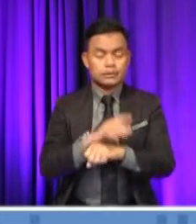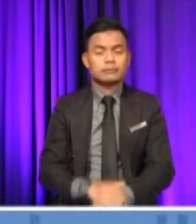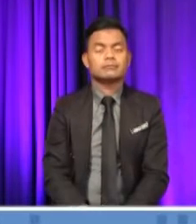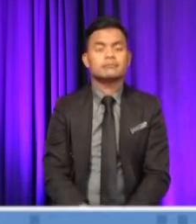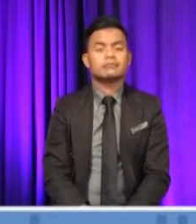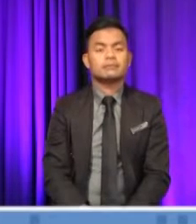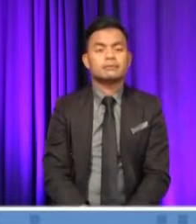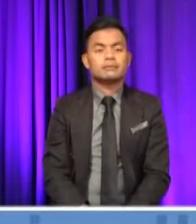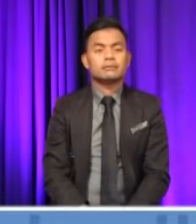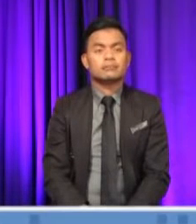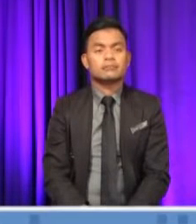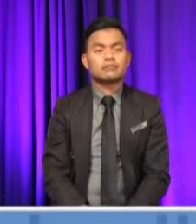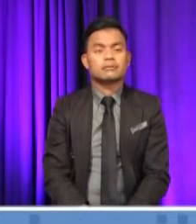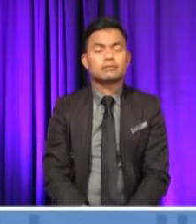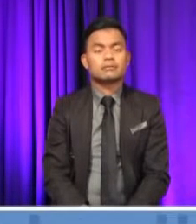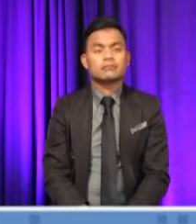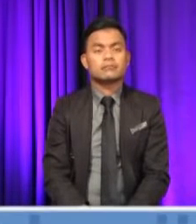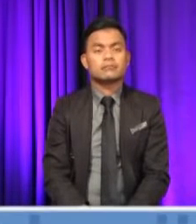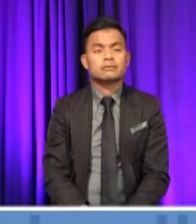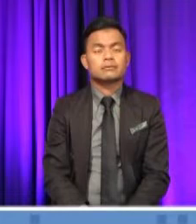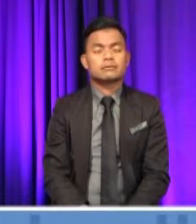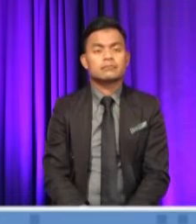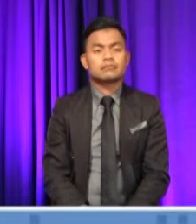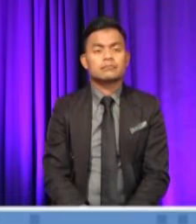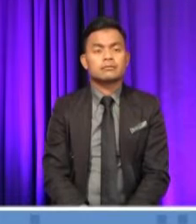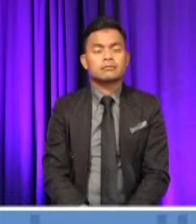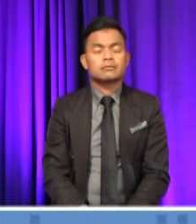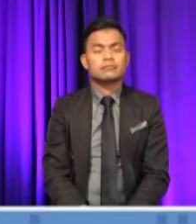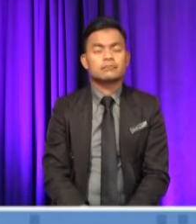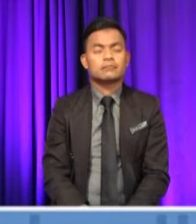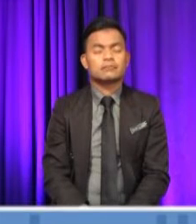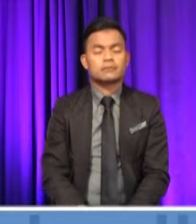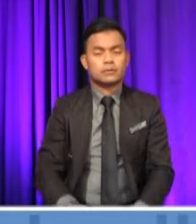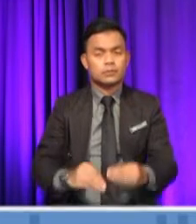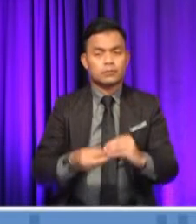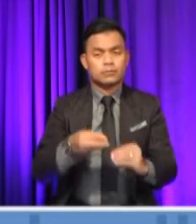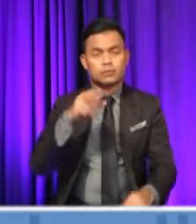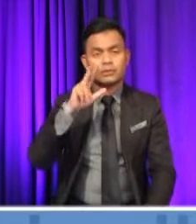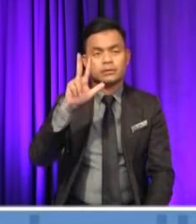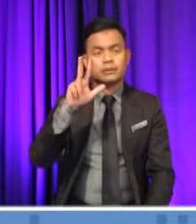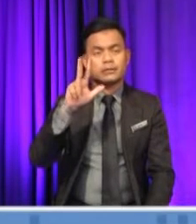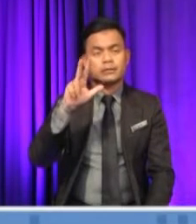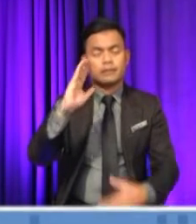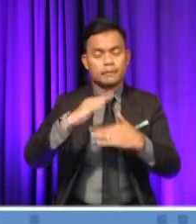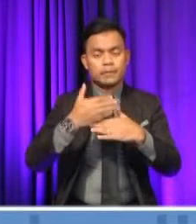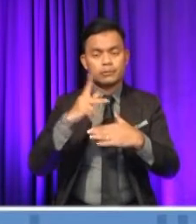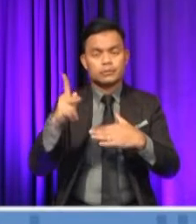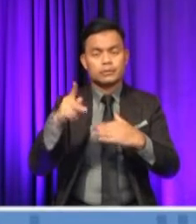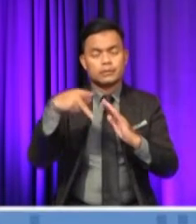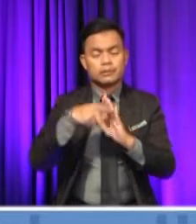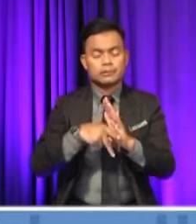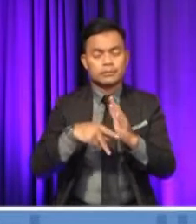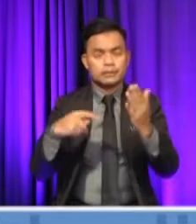rosak, senanglah kita nak Ya. mudahkan pembaikan dia. Yang ketiga, kelebihan dia, Amsyar? Memudahkan penambahbaikan